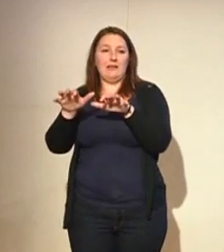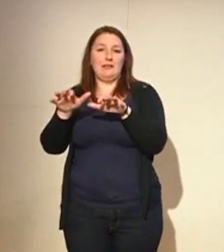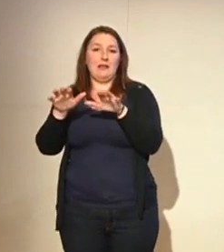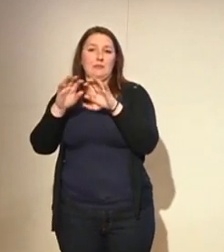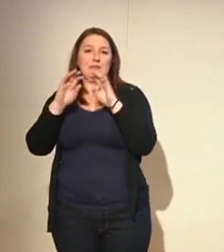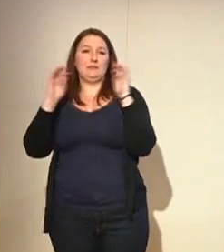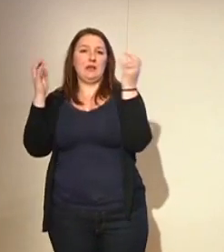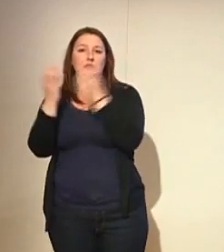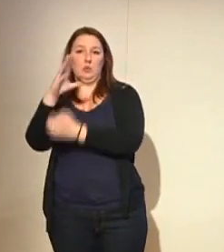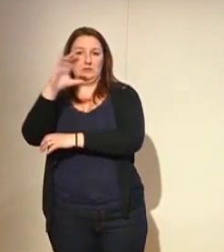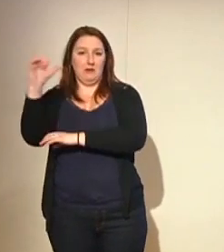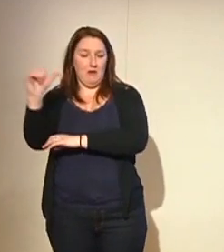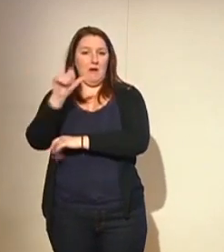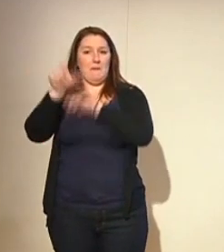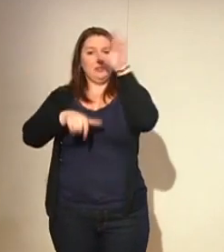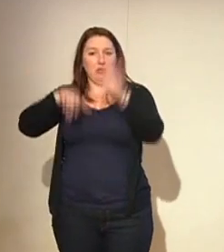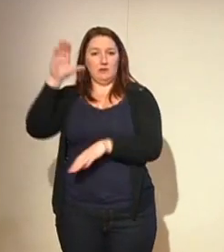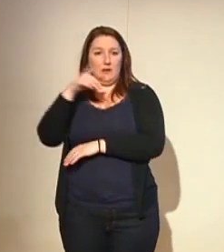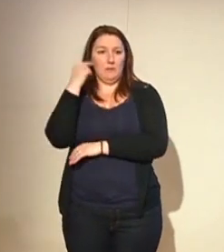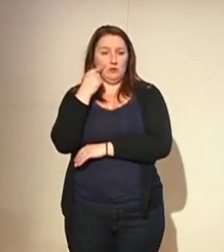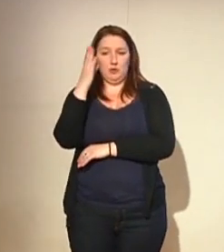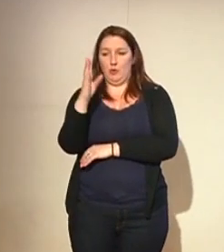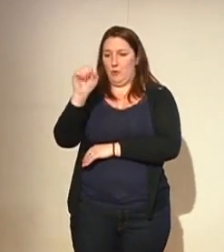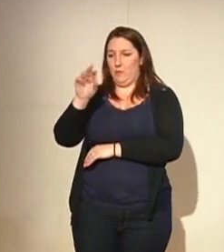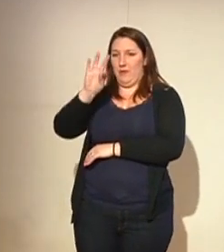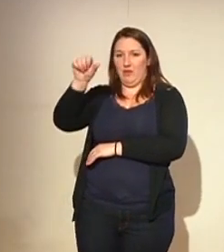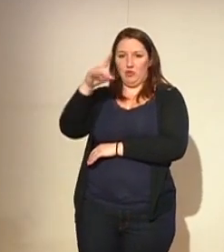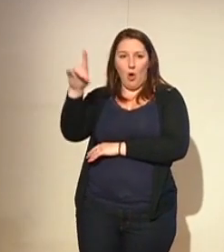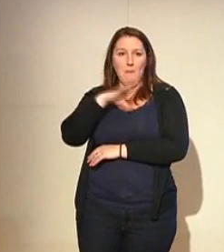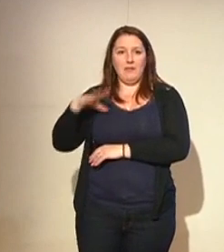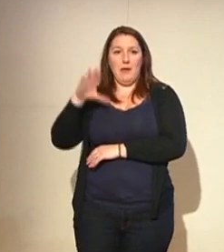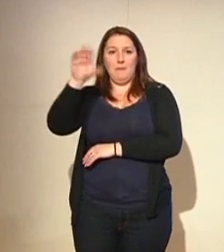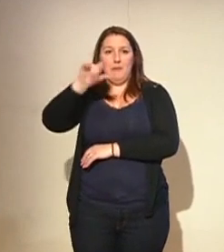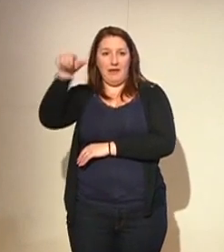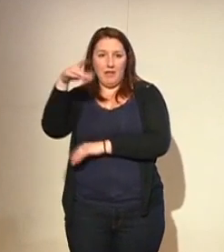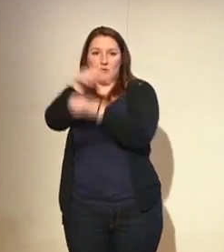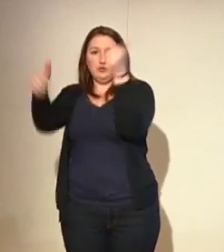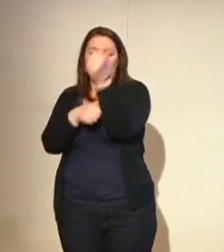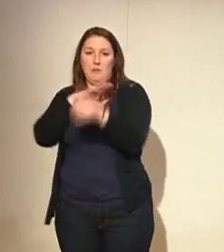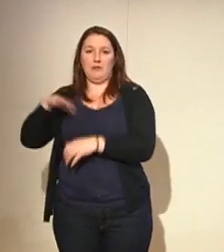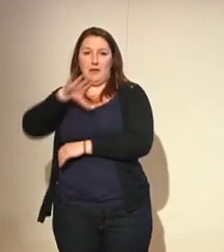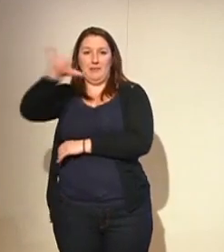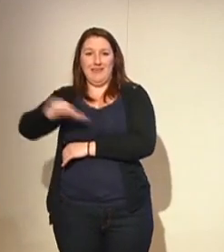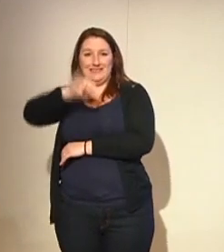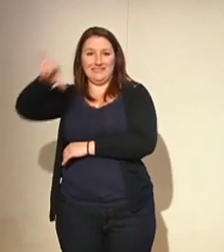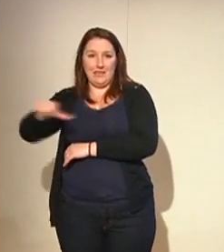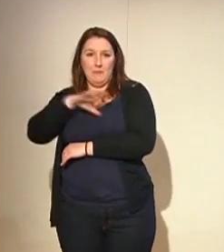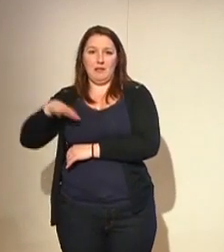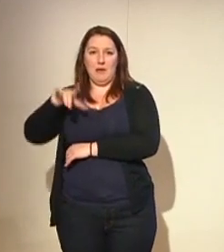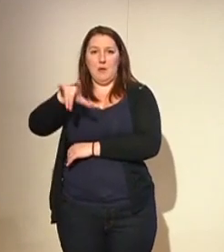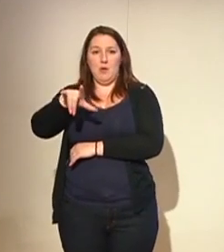donc son candidat Monsieur Bertrand madame Bernard avec pour suppléant madame Yassia et Madame Leureux